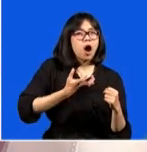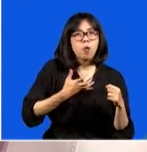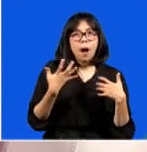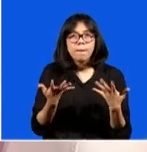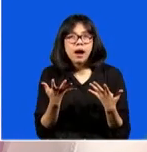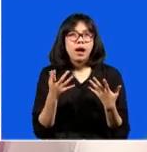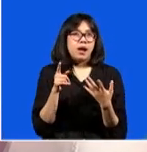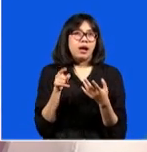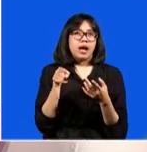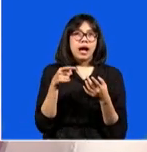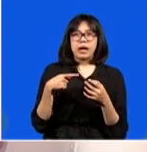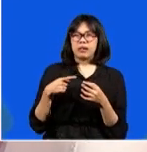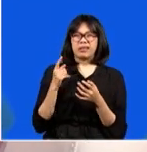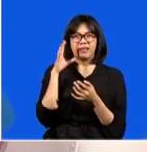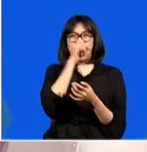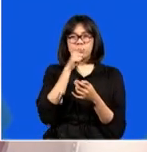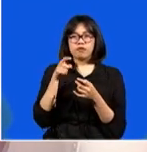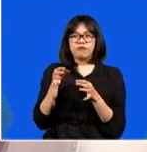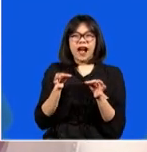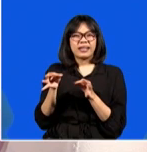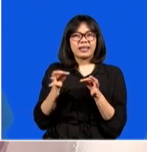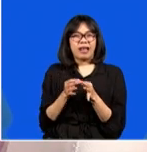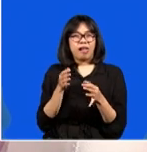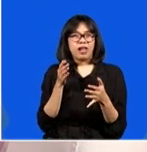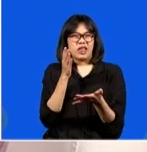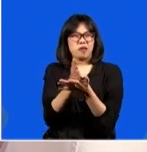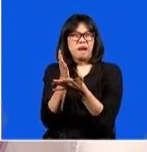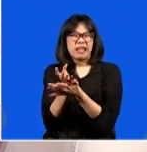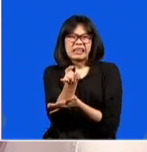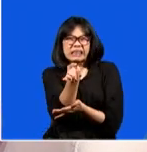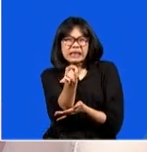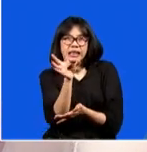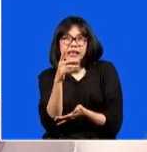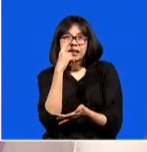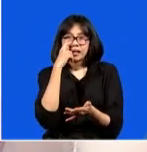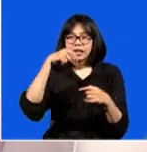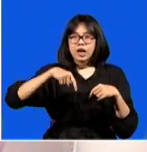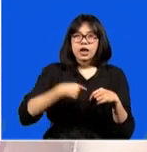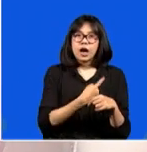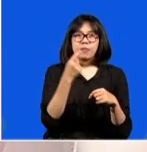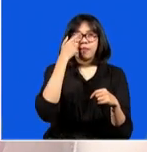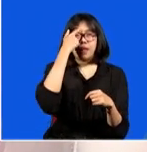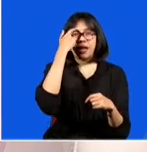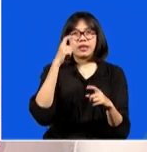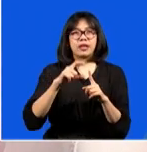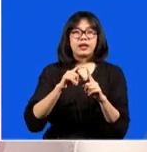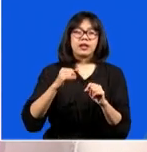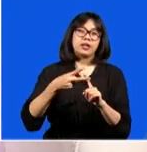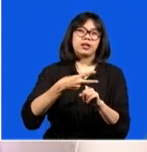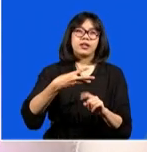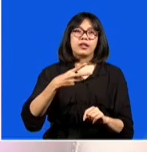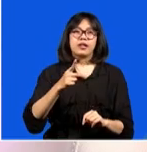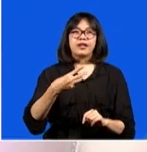fasilitas kami terbatas tetapi dengan adanya pembelajaran berdiferensiasi fasilitas itu berasal dari